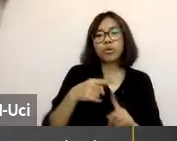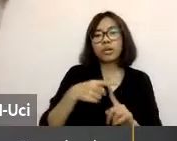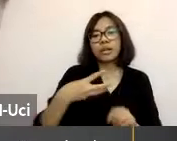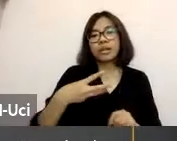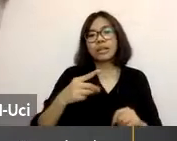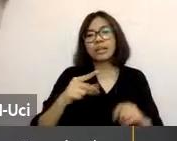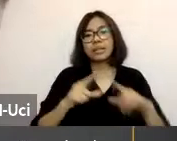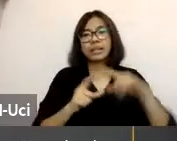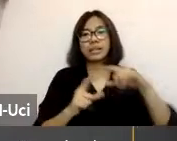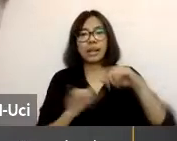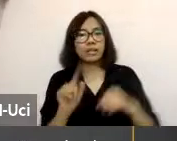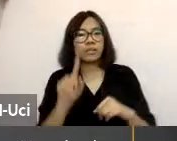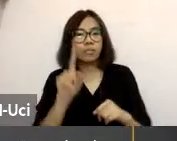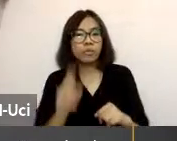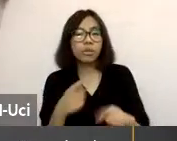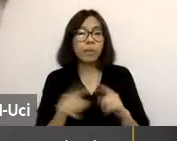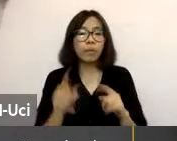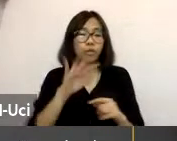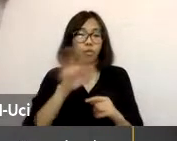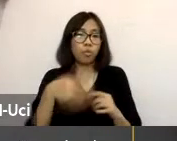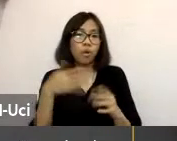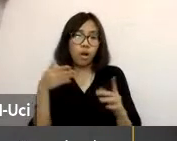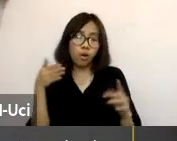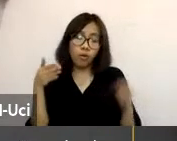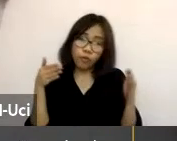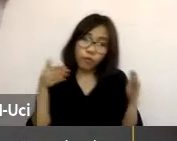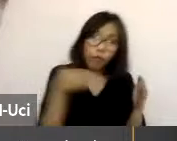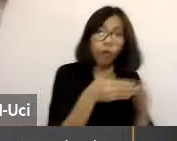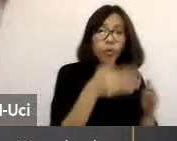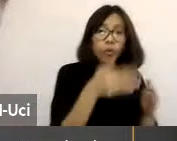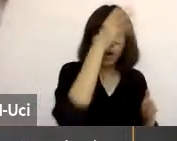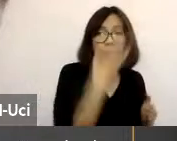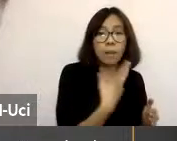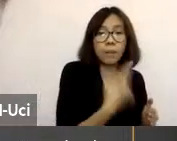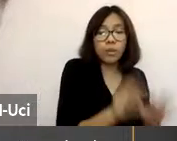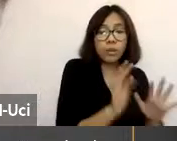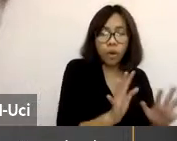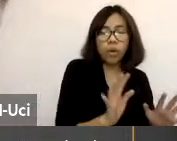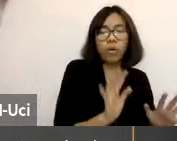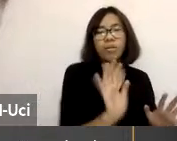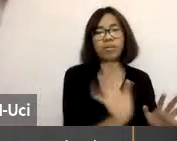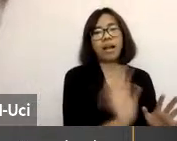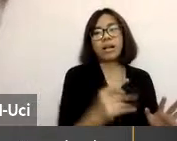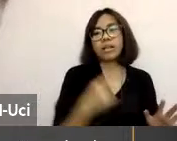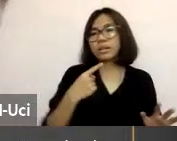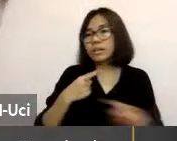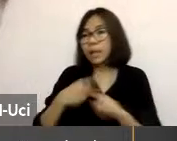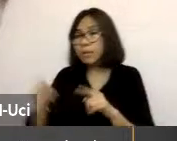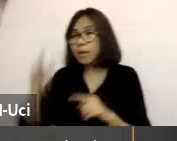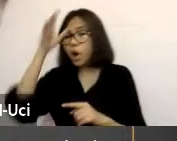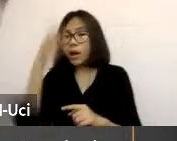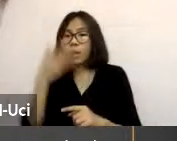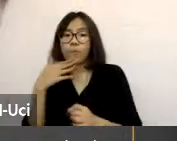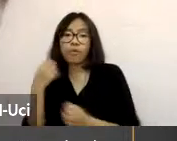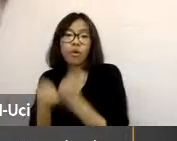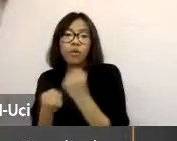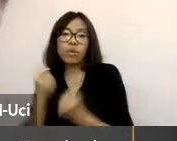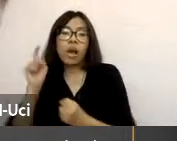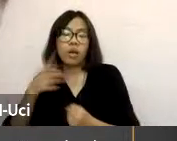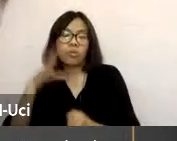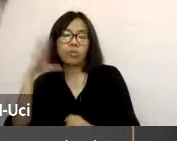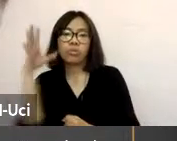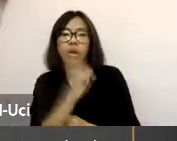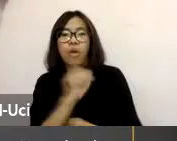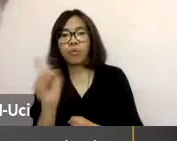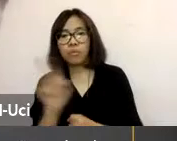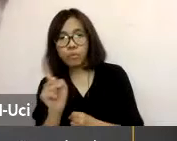demikian titik fokusnya bukan pada konsumen kepada namun kepada pelaku usaha yang dan 6 apa bicara soal pembubaran